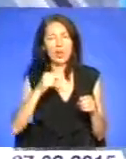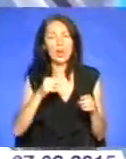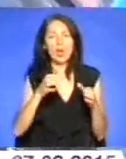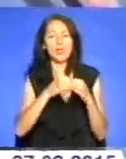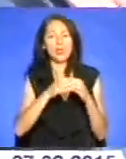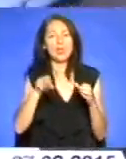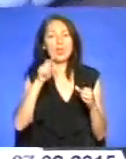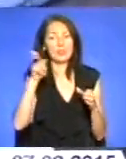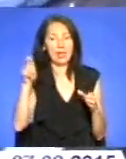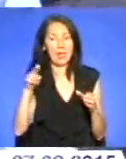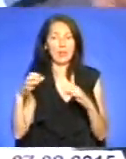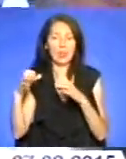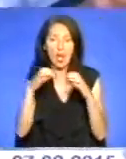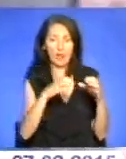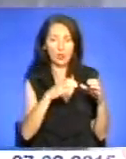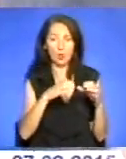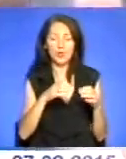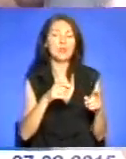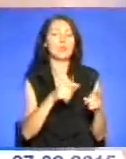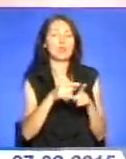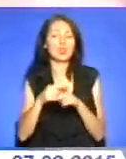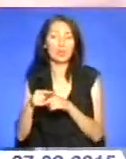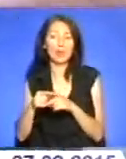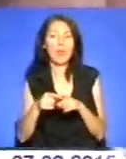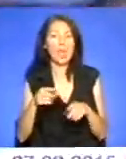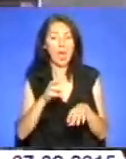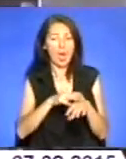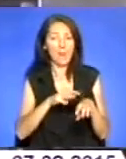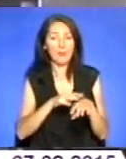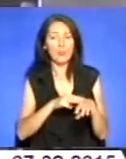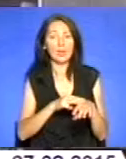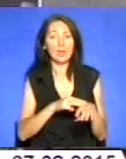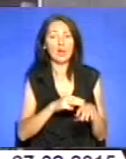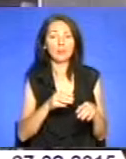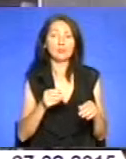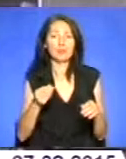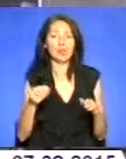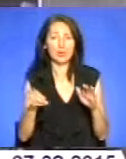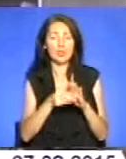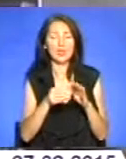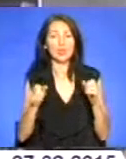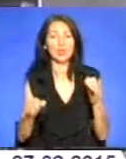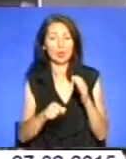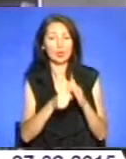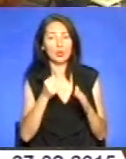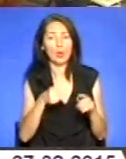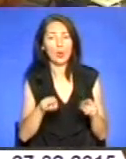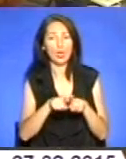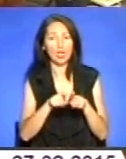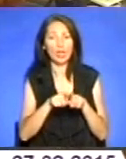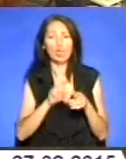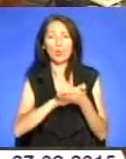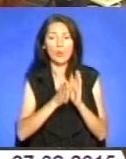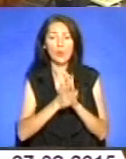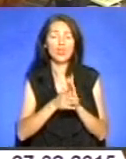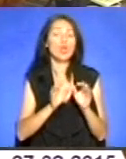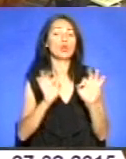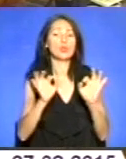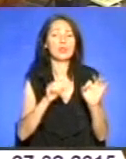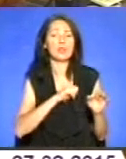Дубчака, старшого слідчого відділу розслідувань корупційних та службових злочинів, про такі домовленості їм розповів сам учень автошколи.